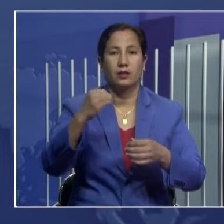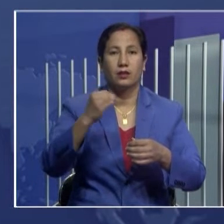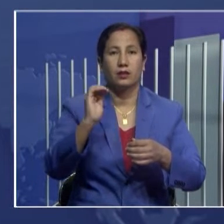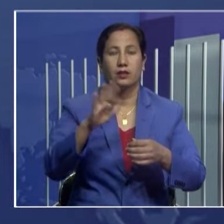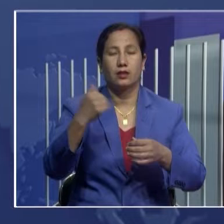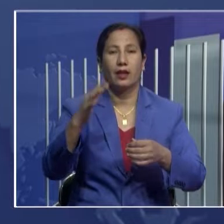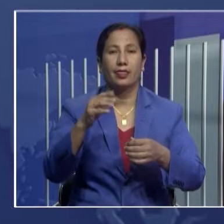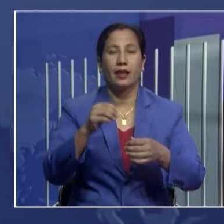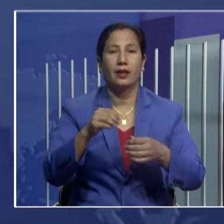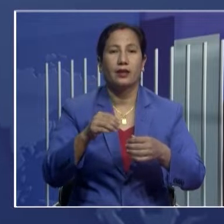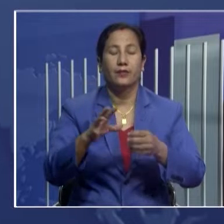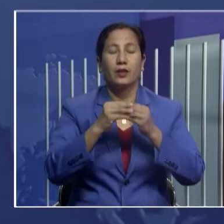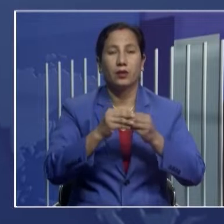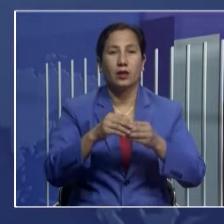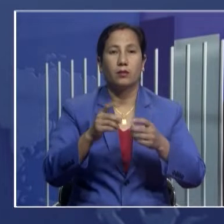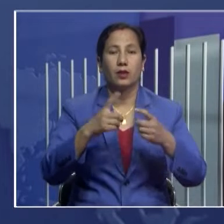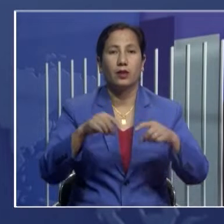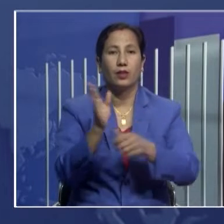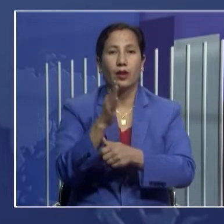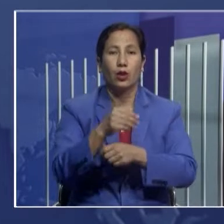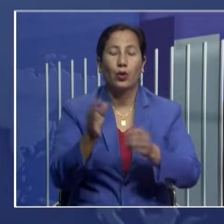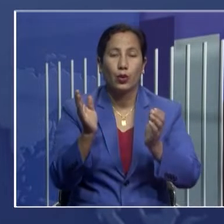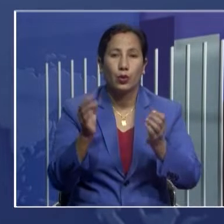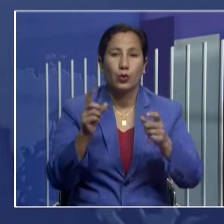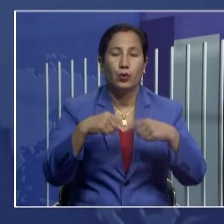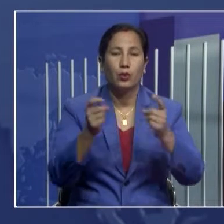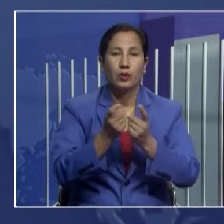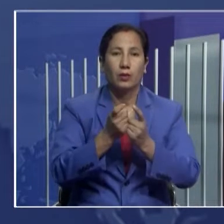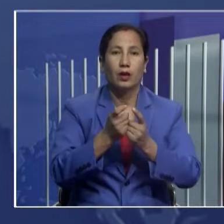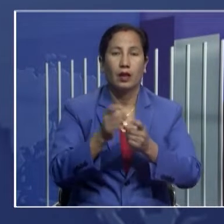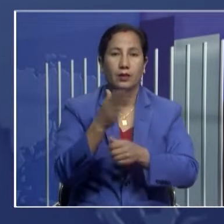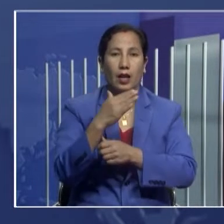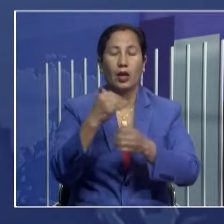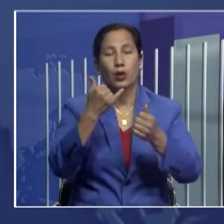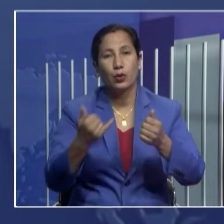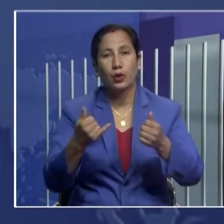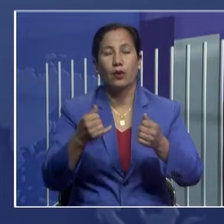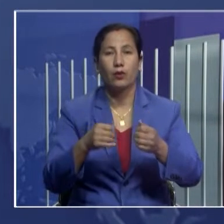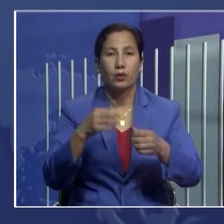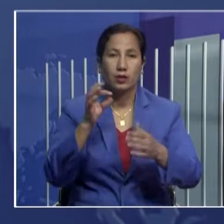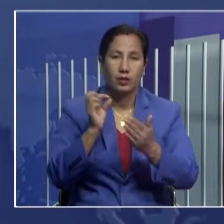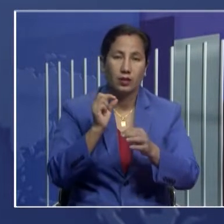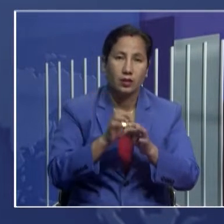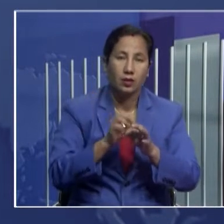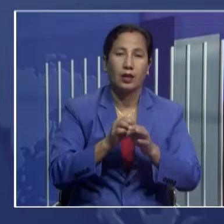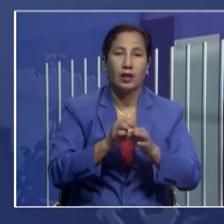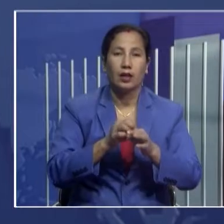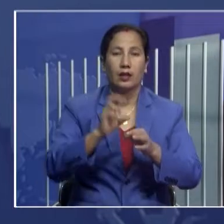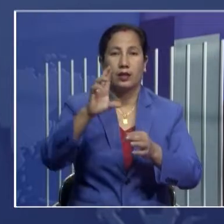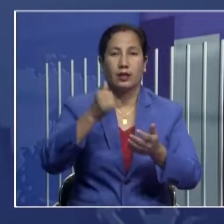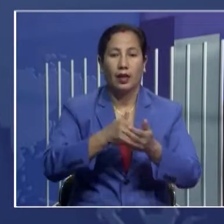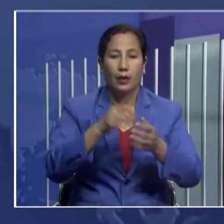सहभागी दलहरूको छलफल र मन्त्रालय भागबण्डा टुङ्ग्याउने तयारी र दाङको देउखुरीमा प्रदेशसभा भवन निर्माण